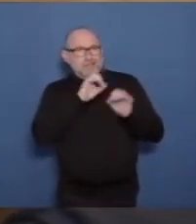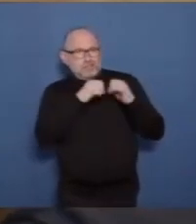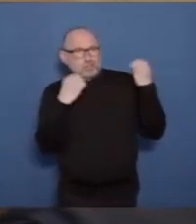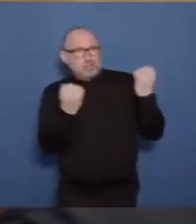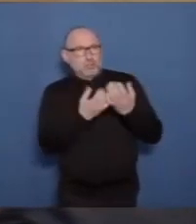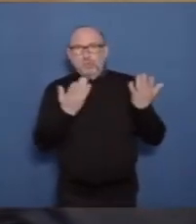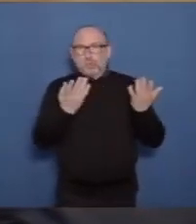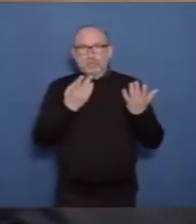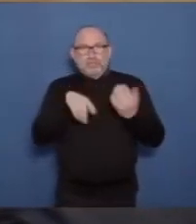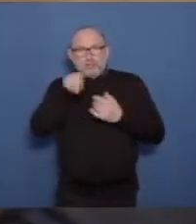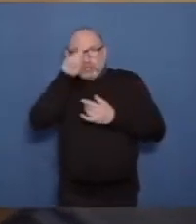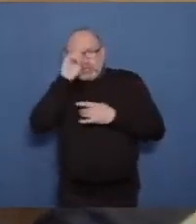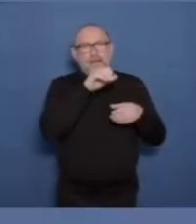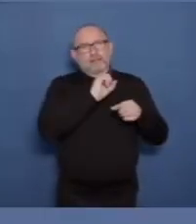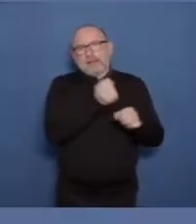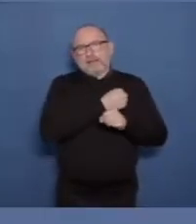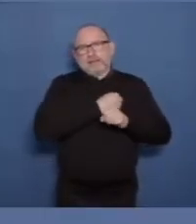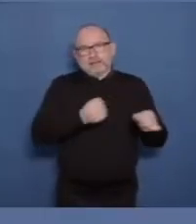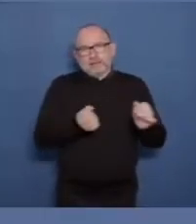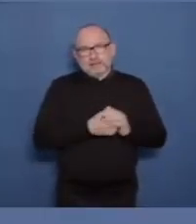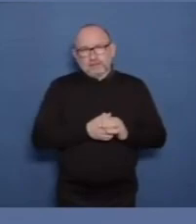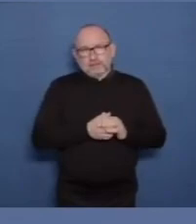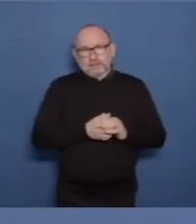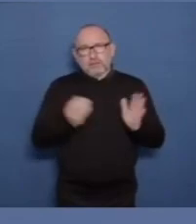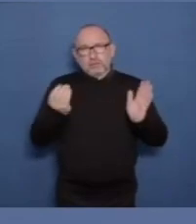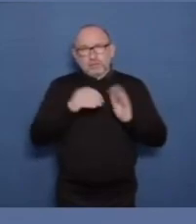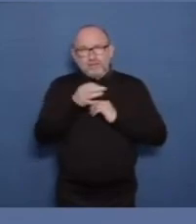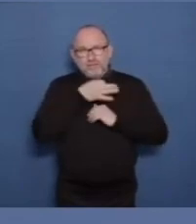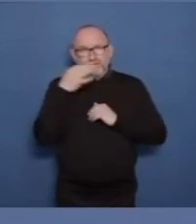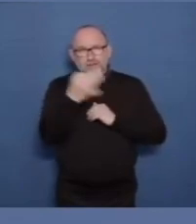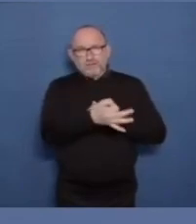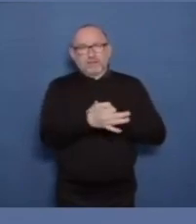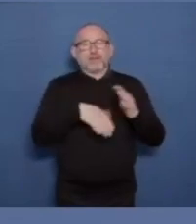deutsche Vermittlerrolle? Besetzt.